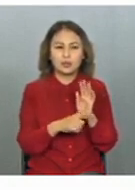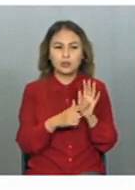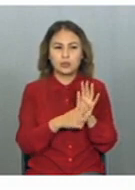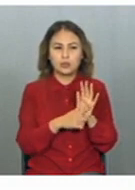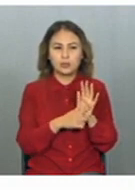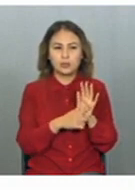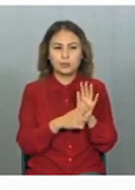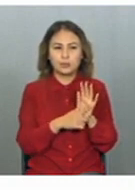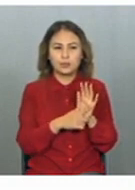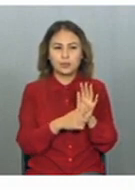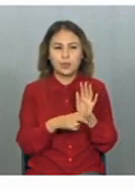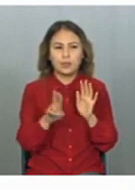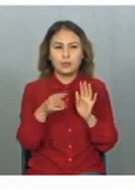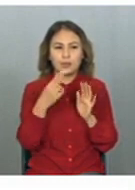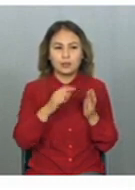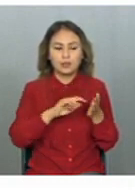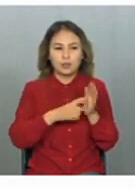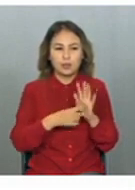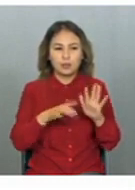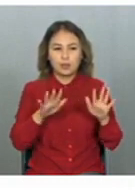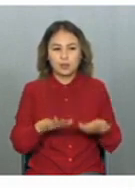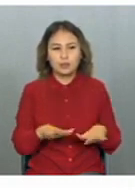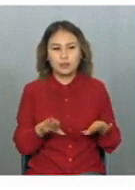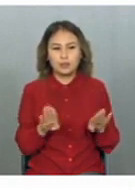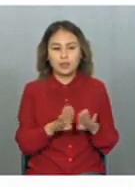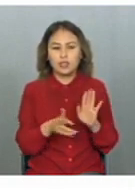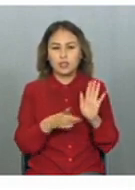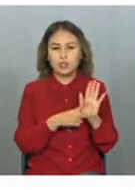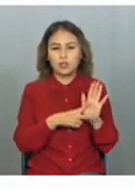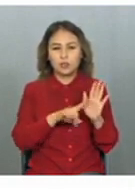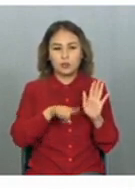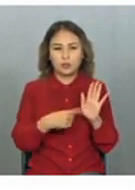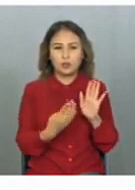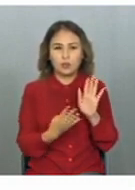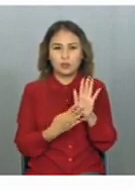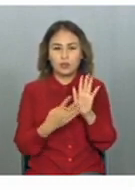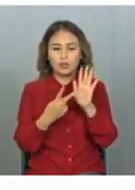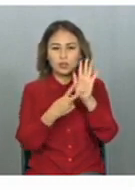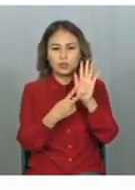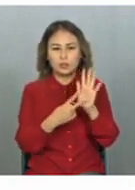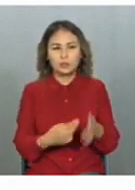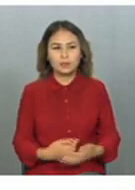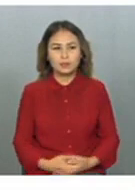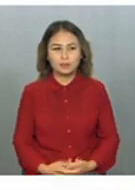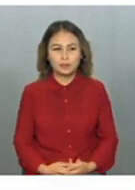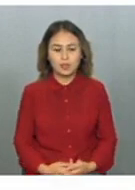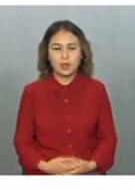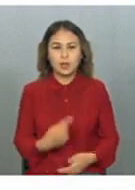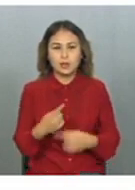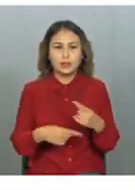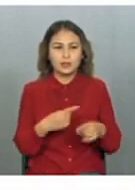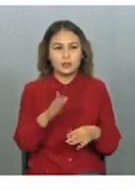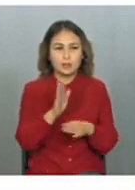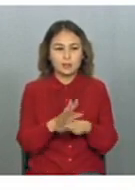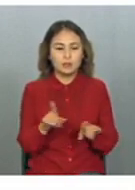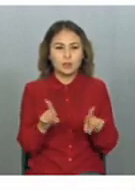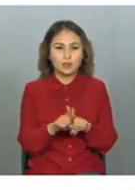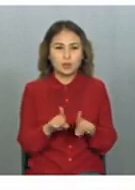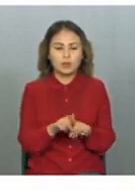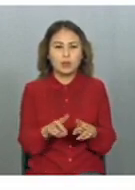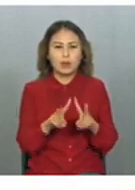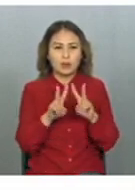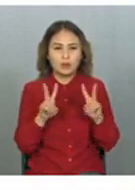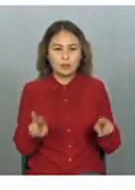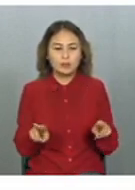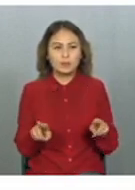Demek, D'nin tüyesinin koordinatası 7 bütün 9'dan 7. Келесі тапсырмаға көшейік. Бұнда да дәл сондай